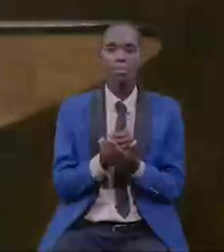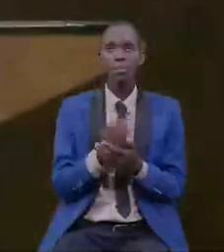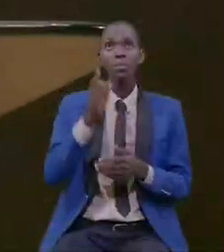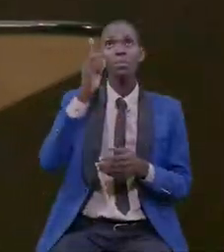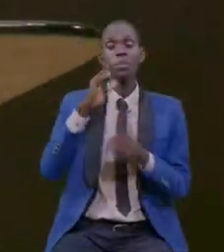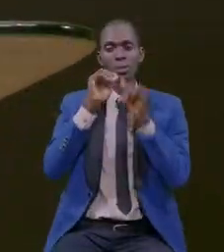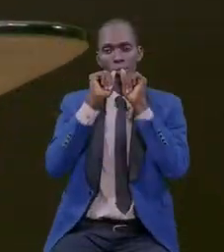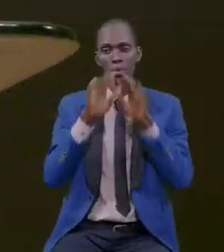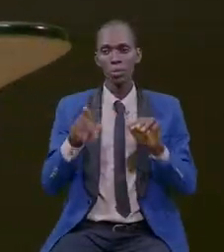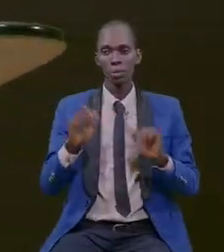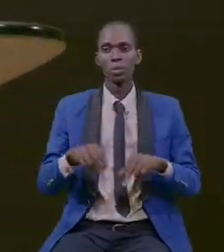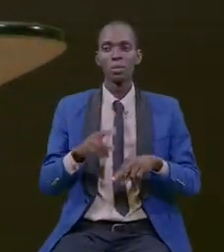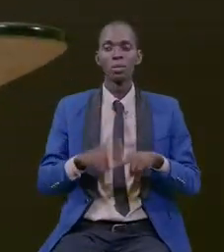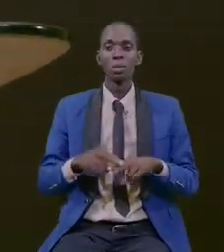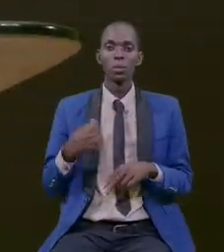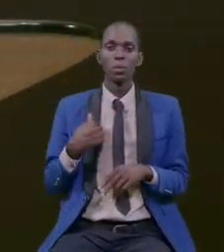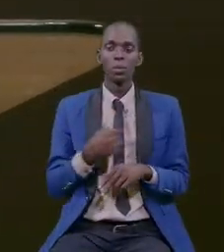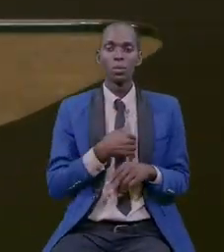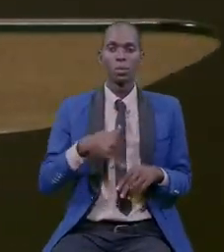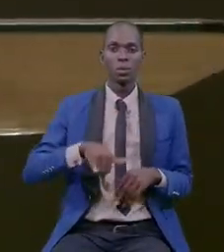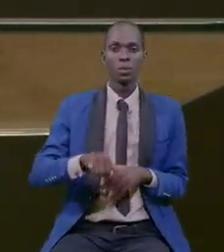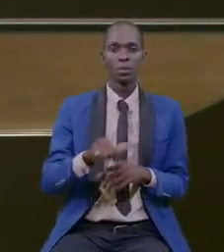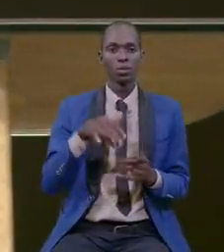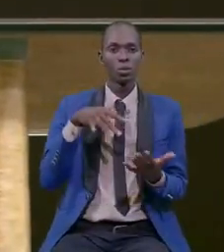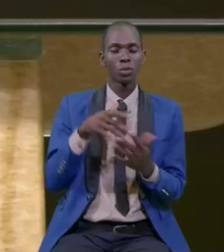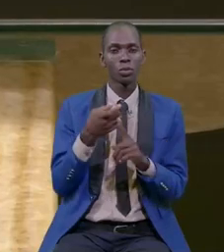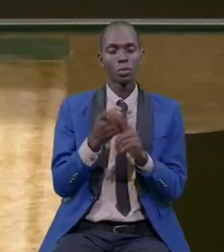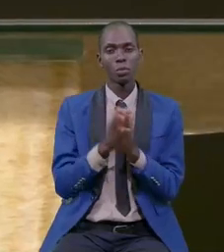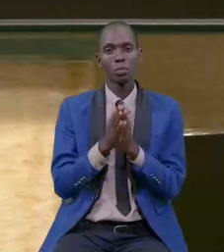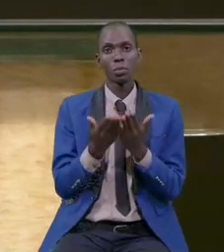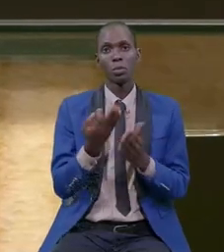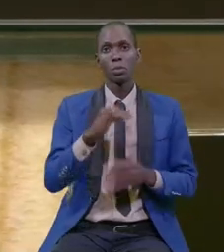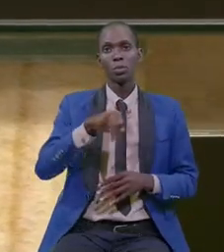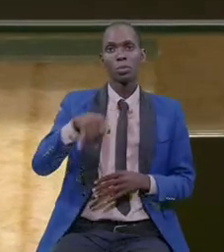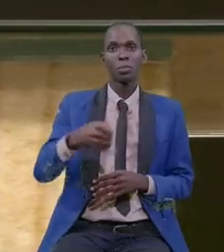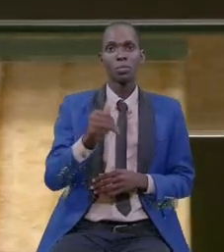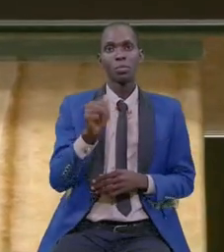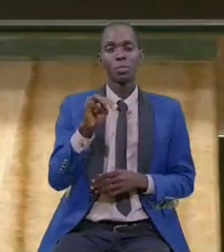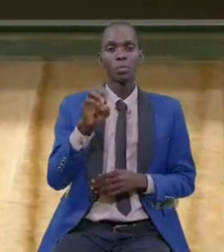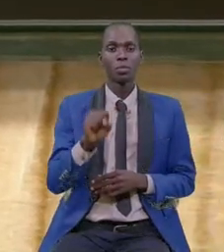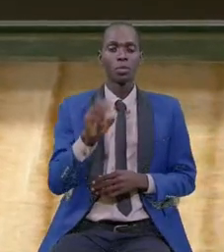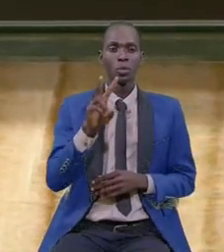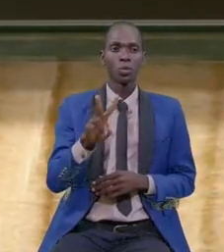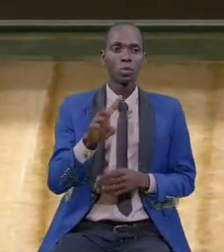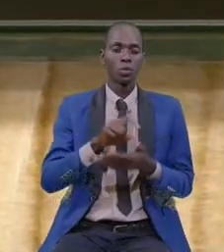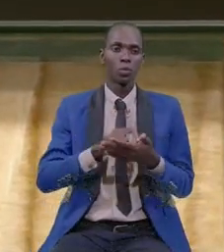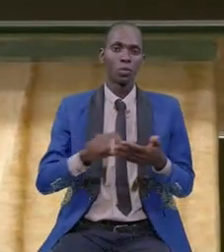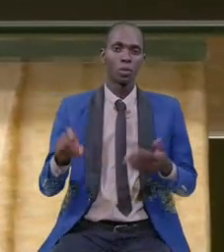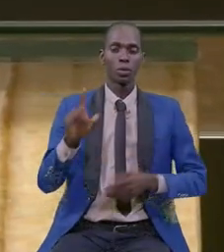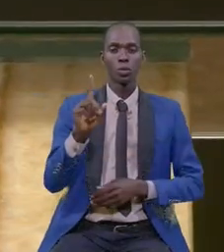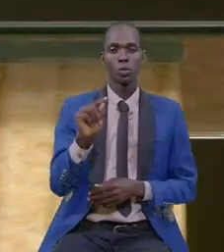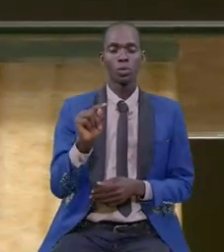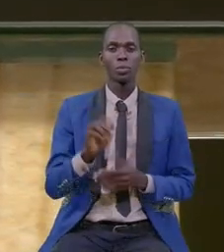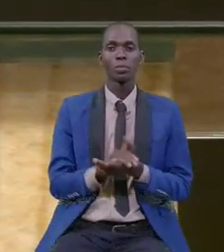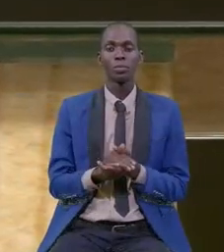se béniss vous PZ vous asseoir nous sommes toujours dans Jacques chapitre 2 dans Jacques chapitre 2 nous considérons à présent